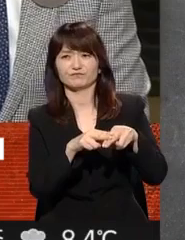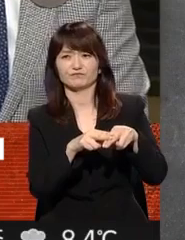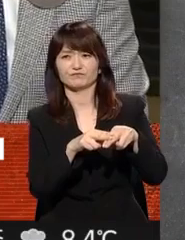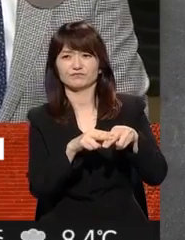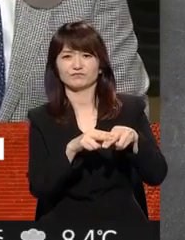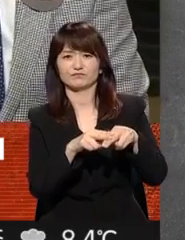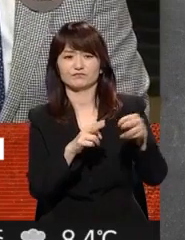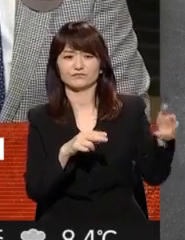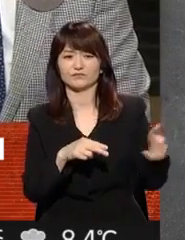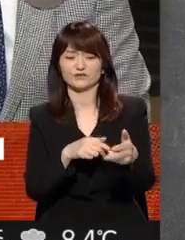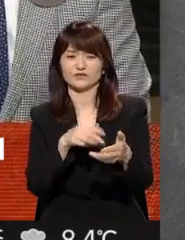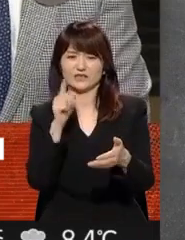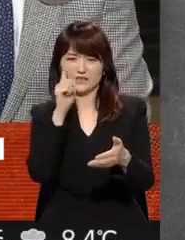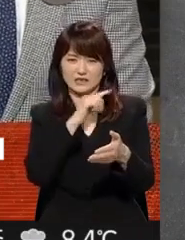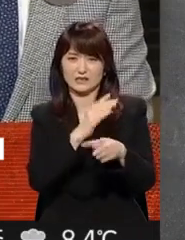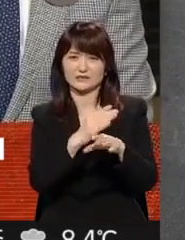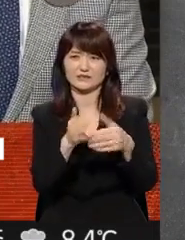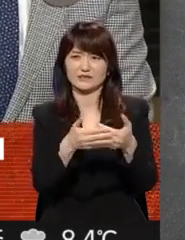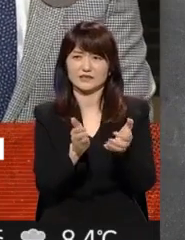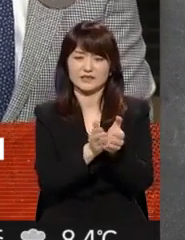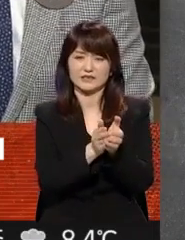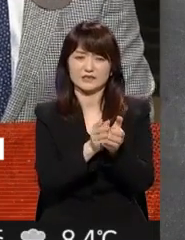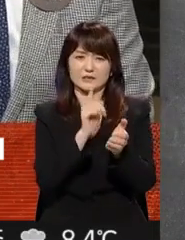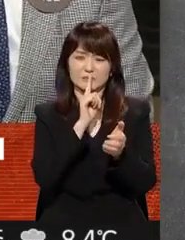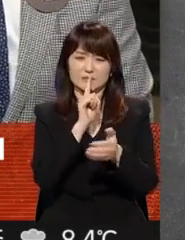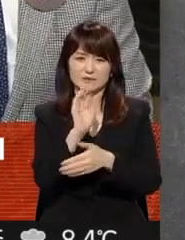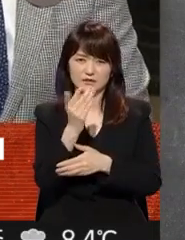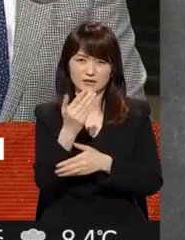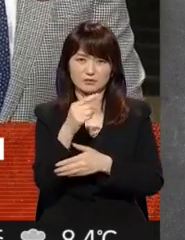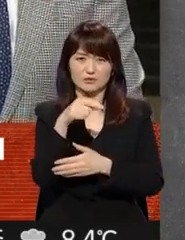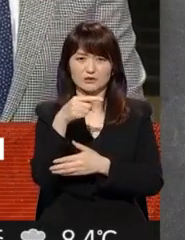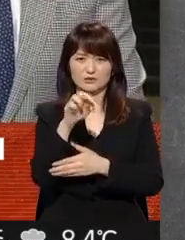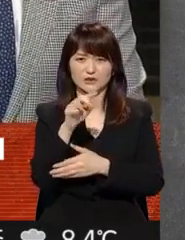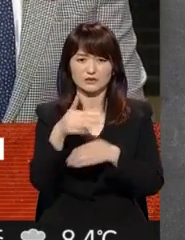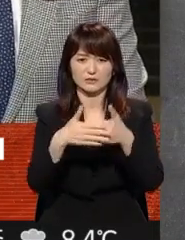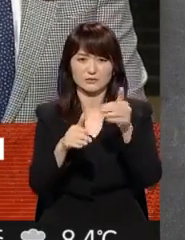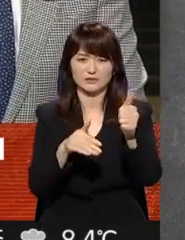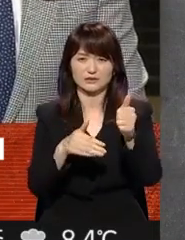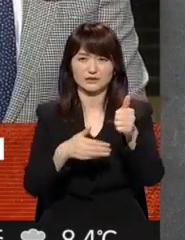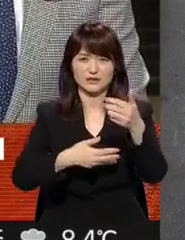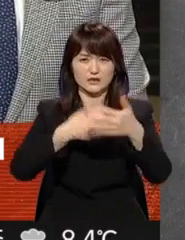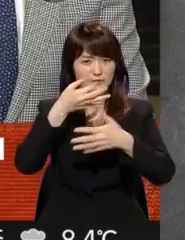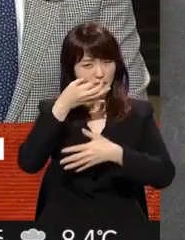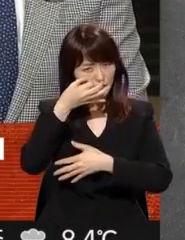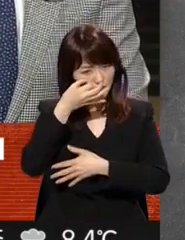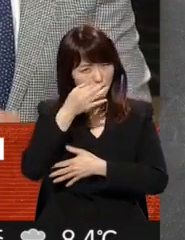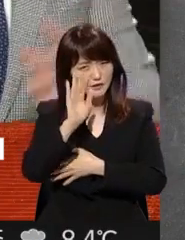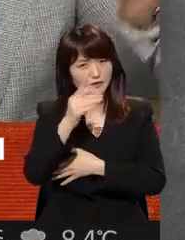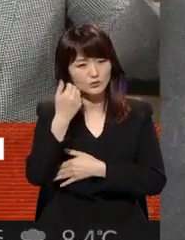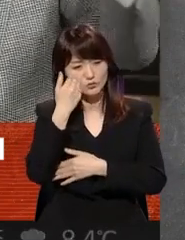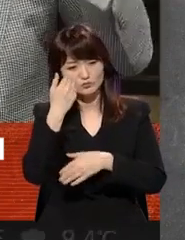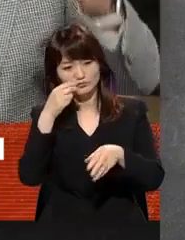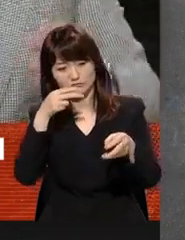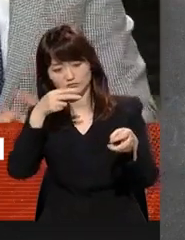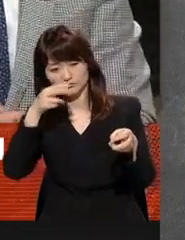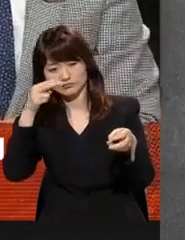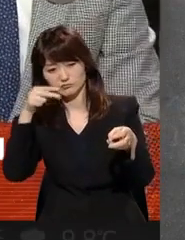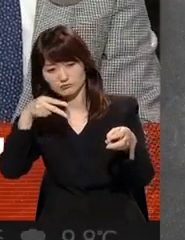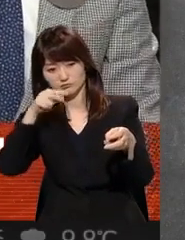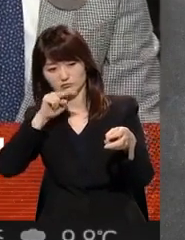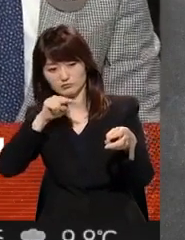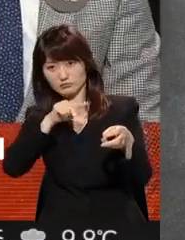빌런이라고 사람들이 욕할 것 같고 사건 반장 나올 거야 사건 반장에도 나올 것 같고 그러면 일단 누가 볼 때 쓱 보면 저 그냥 대충